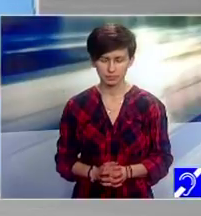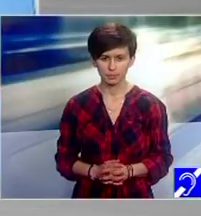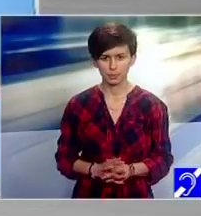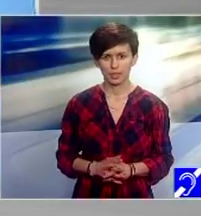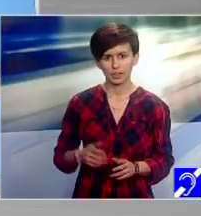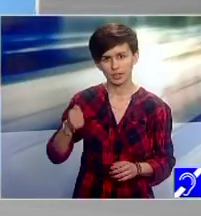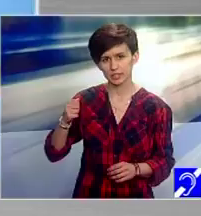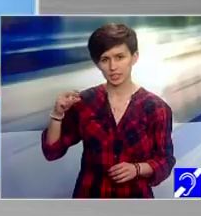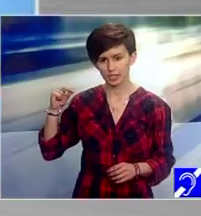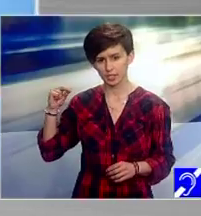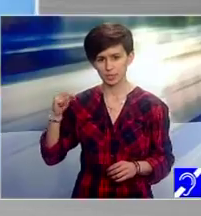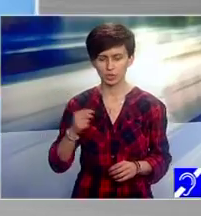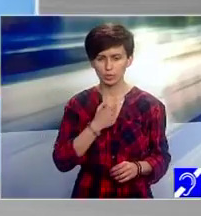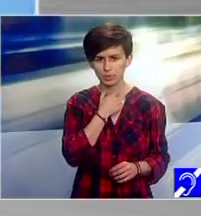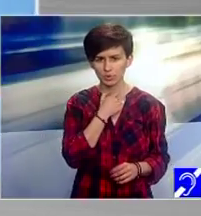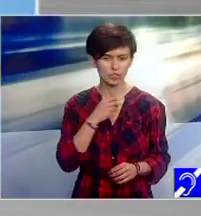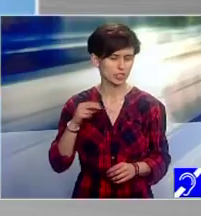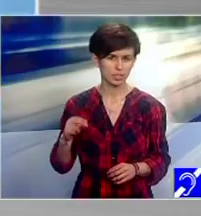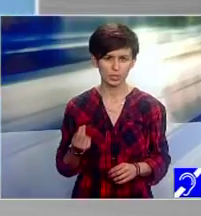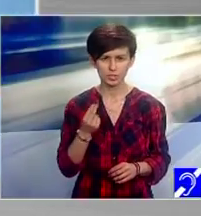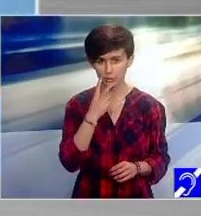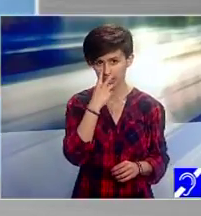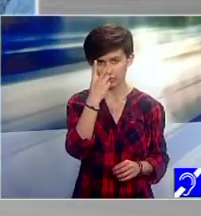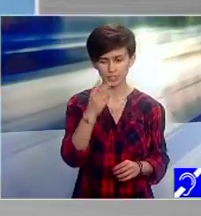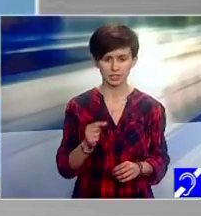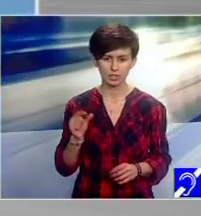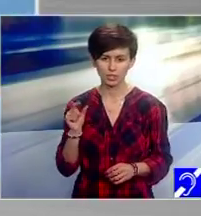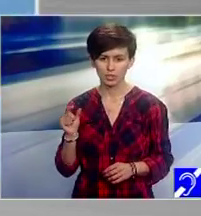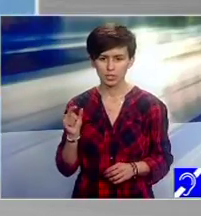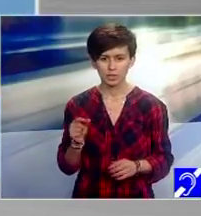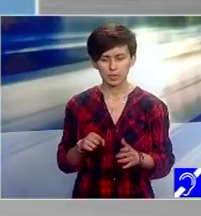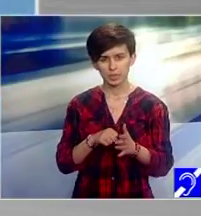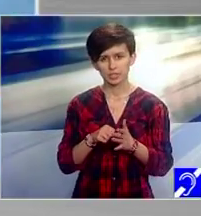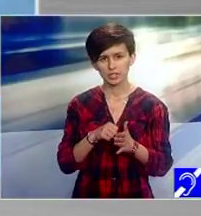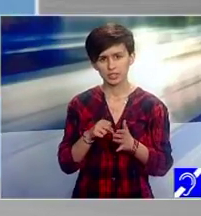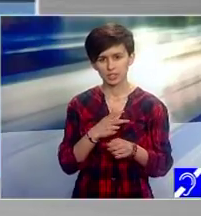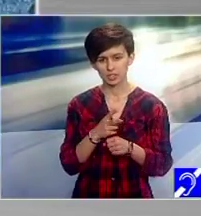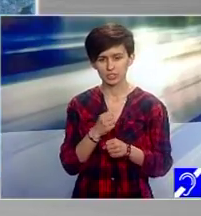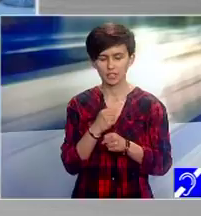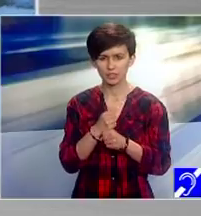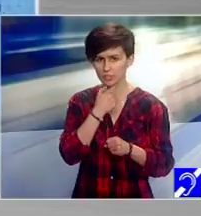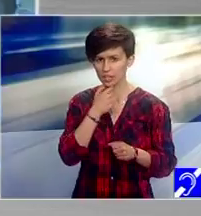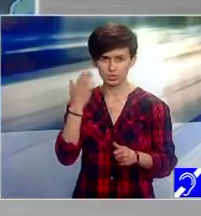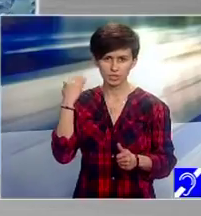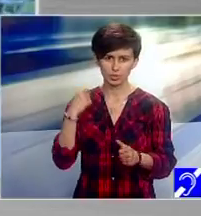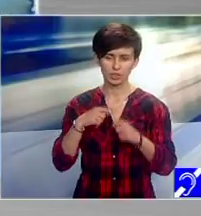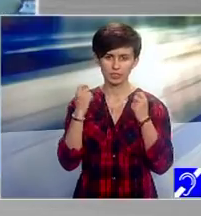Andrada Precup, doamnelor, domnilor, o voce extraordinară. Ați urmărit un fragment din înregistrarea realizată de către noi anul trecut în